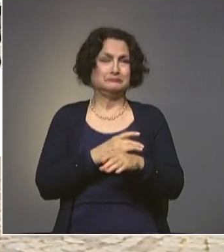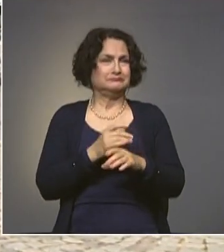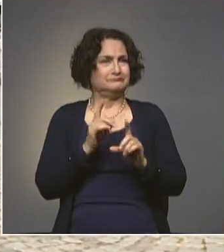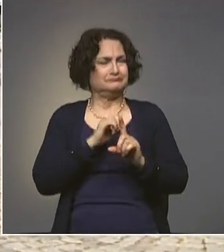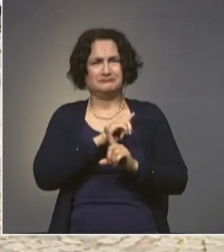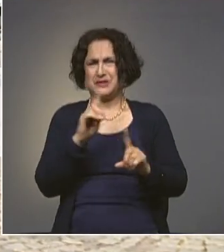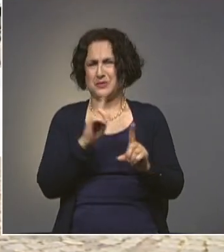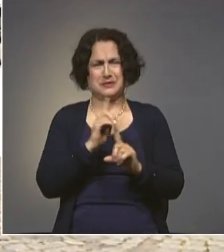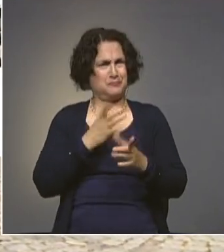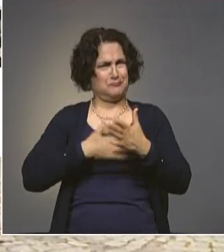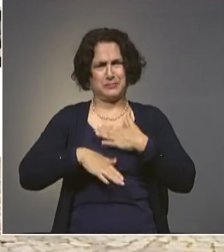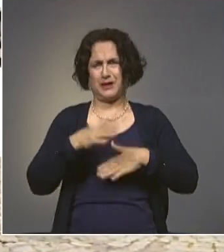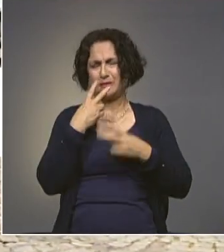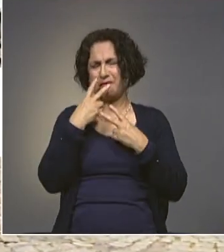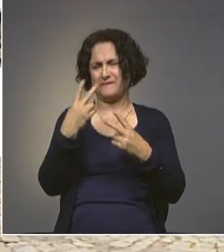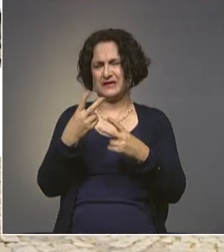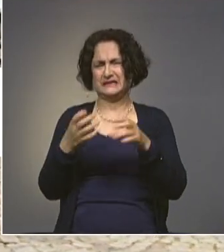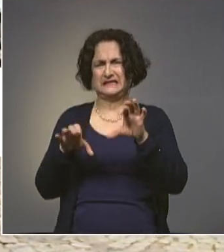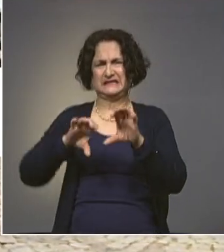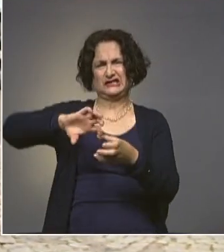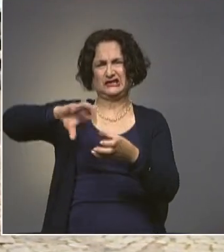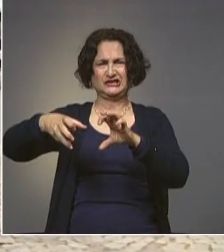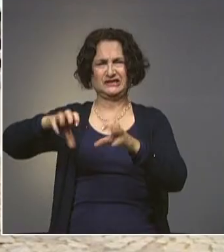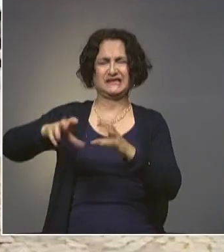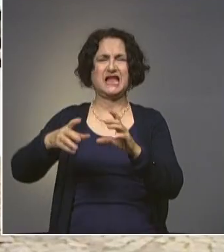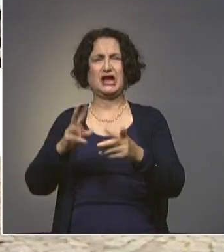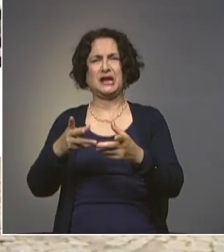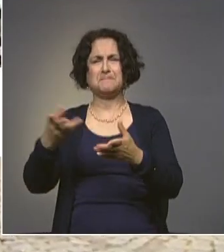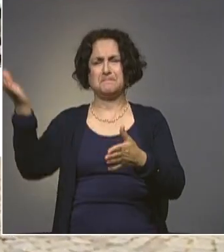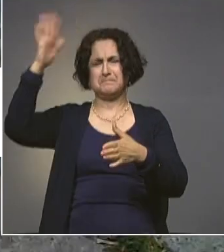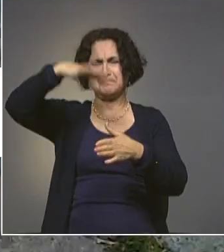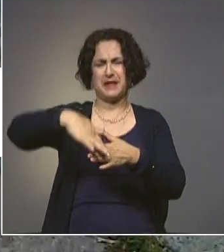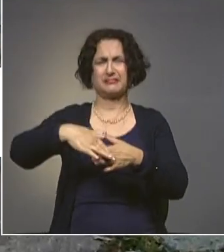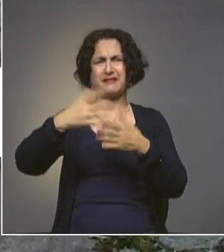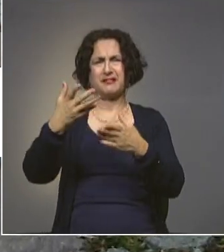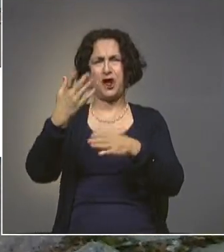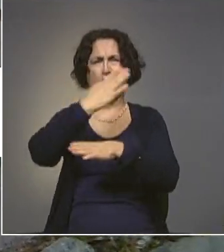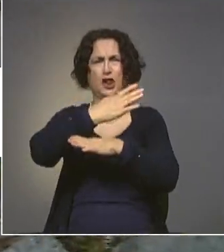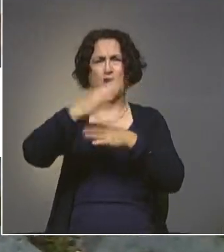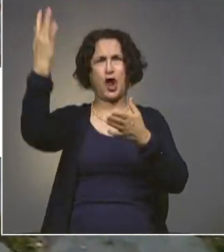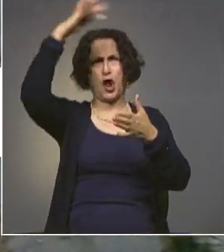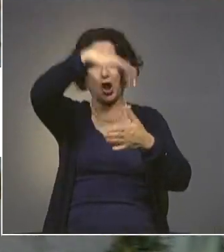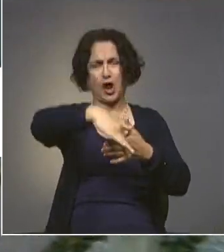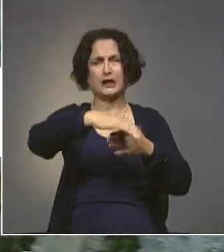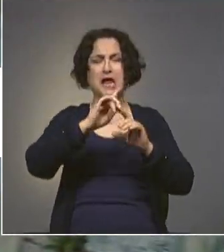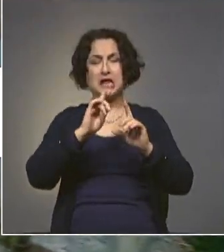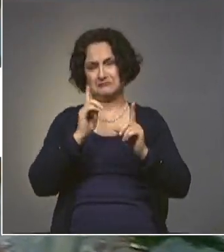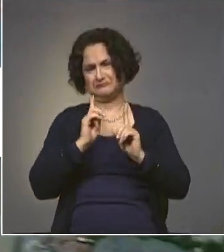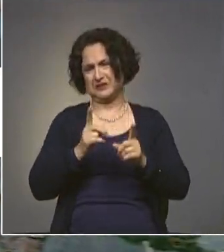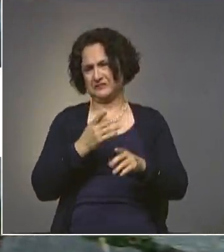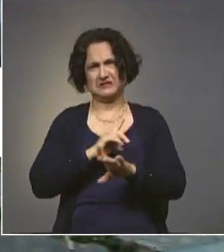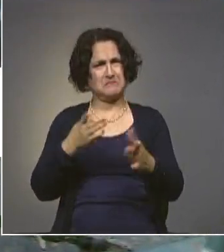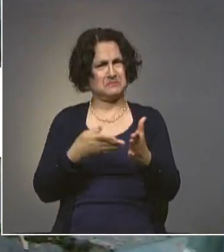види разхлабена велостойка или да види паднал клон по средата на паркинга, а никой не му пречи да го вземе и да го дръпне